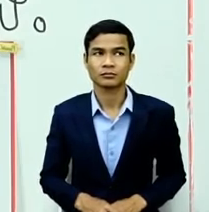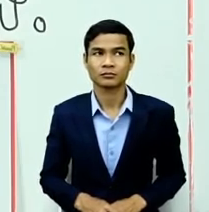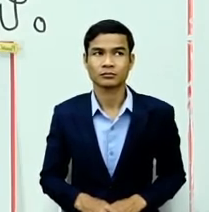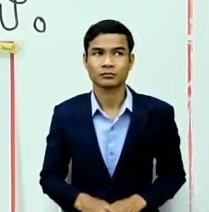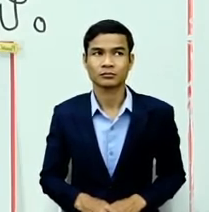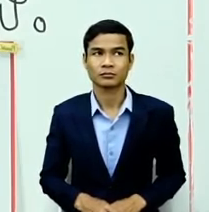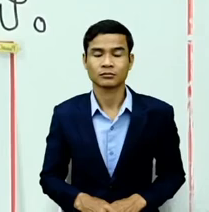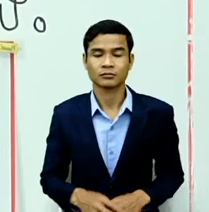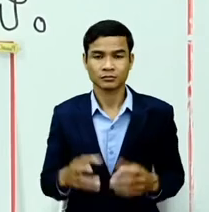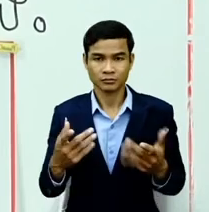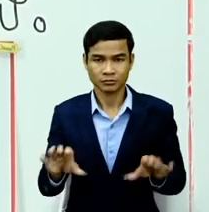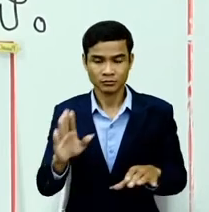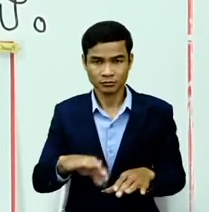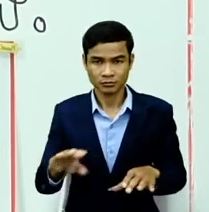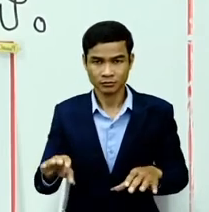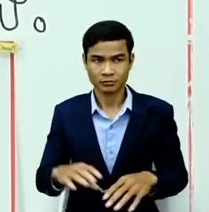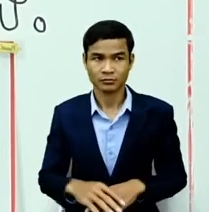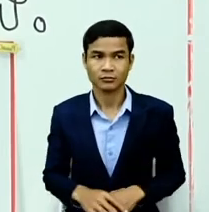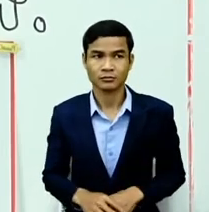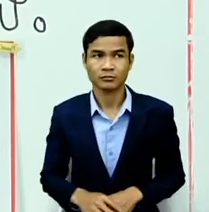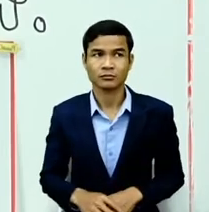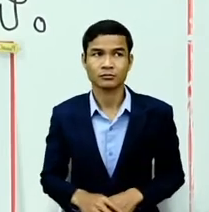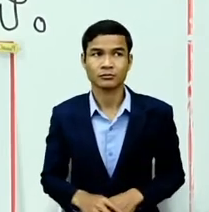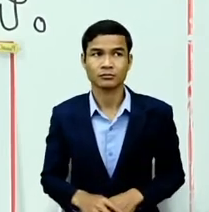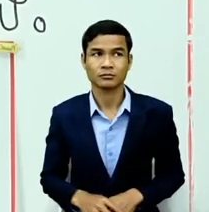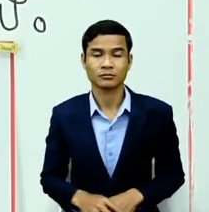ហើយហើយនៅកូន